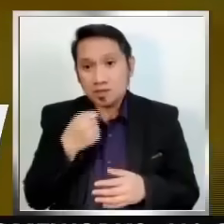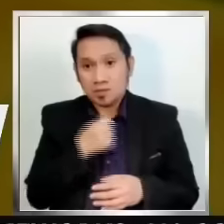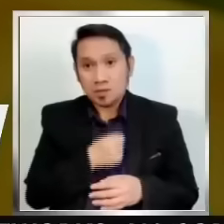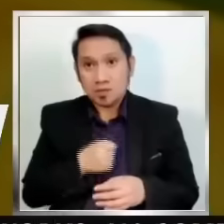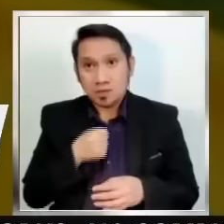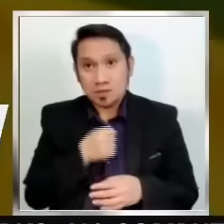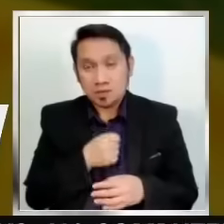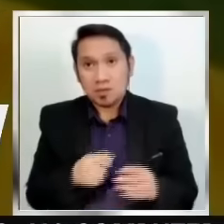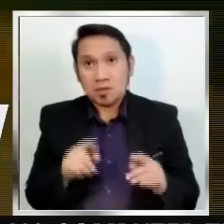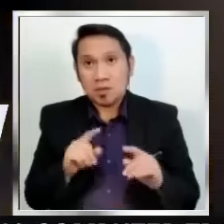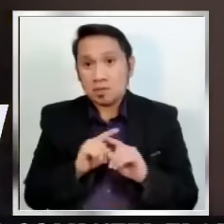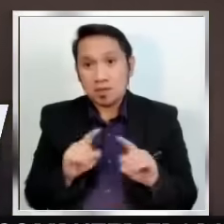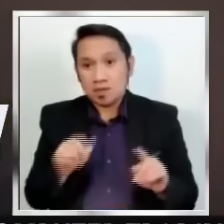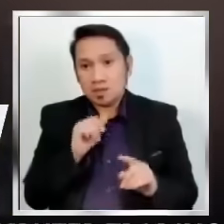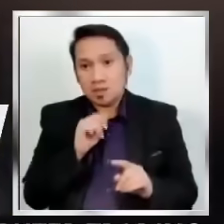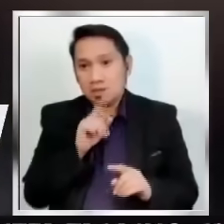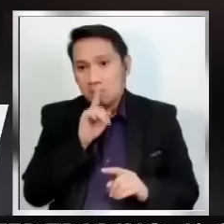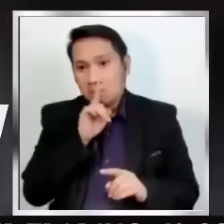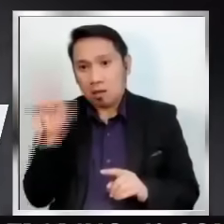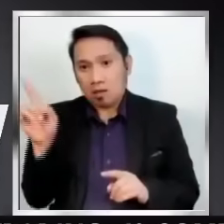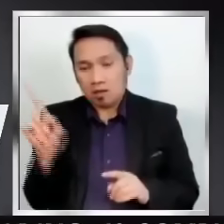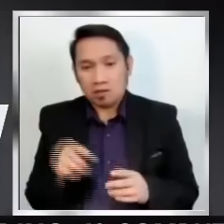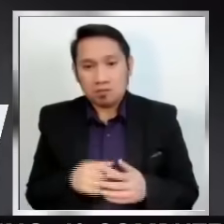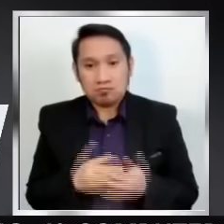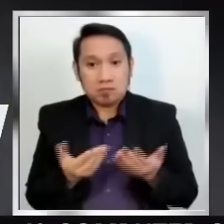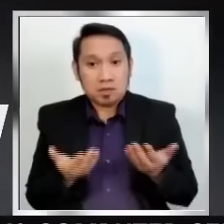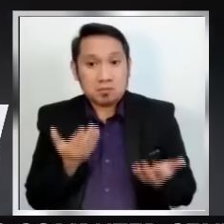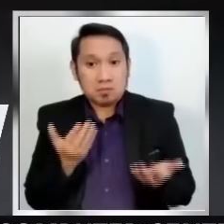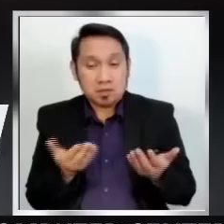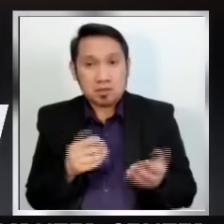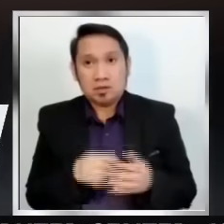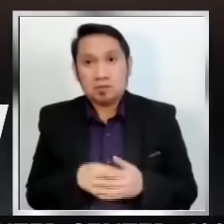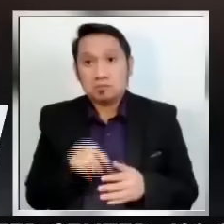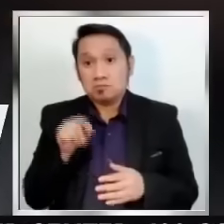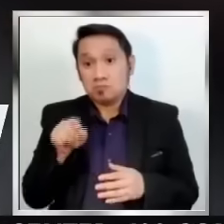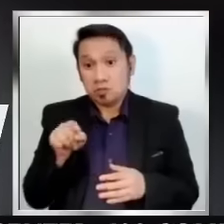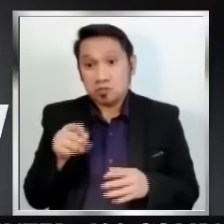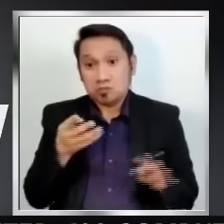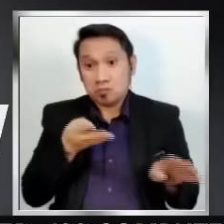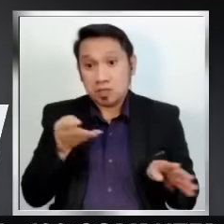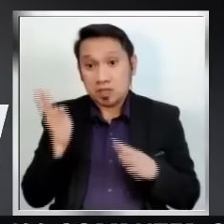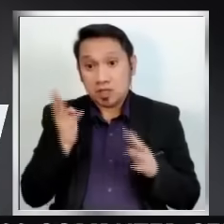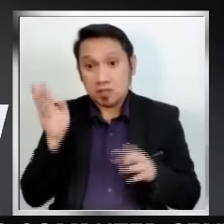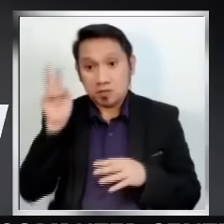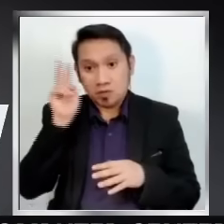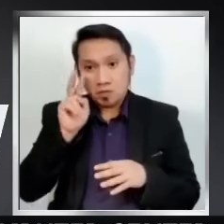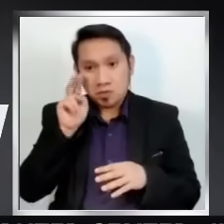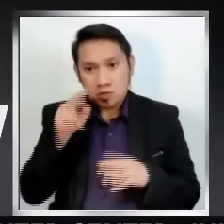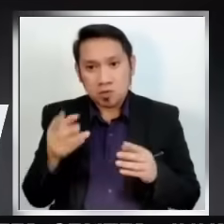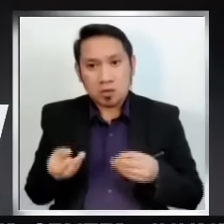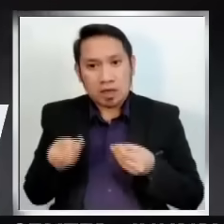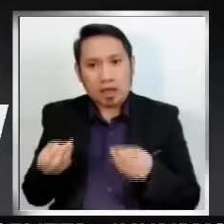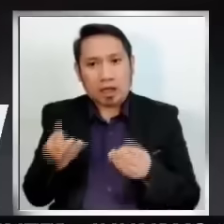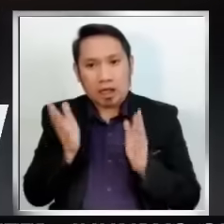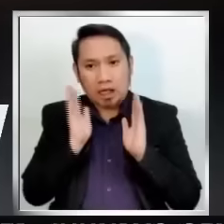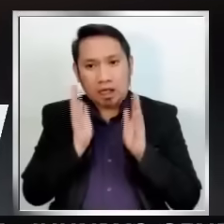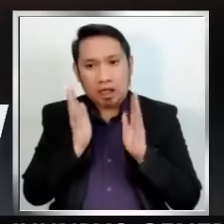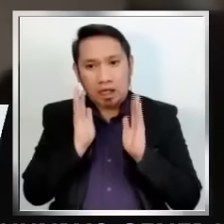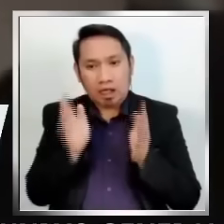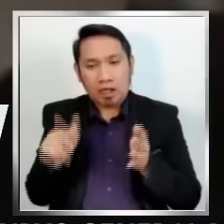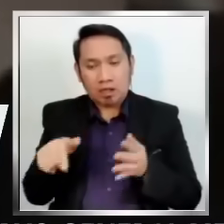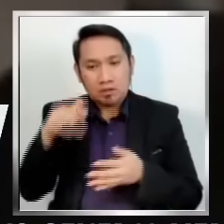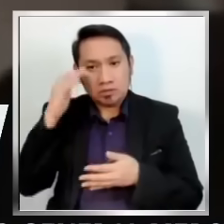pero hindi siya pinansin. Duda ni Lena, sadyang in-upload ng video para pahiyain ang kanyang anak na 4 years old pa